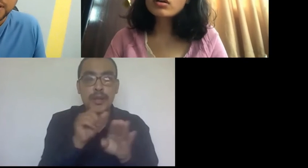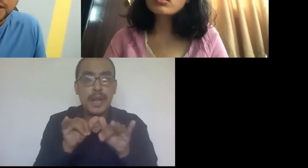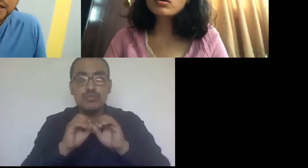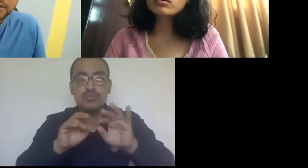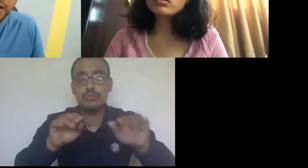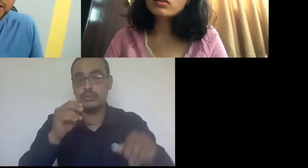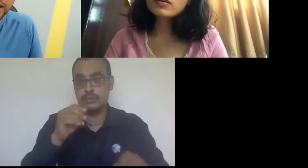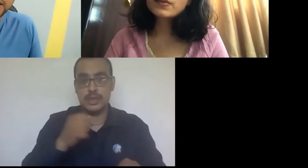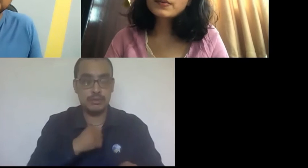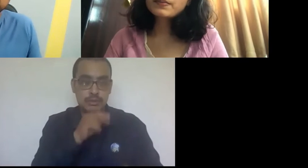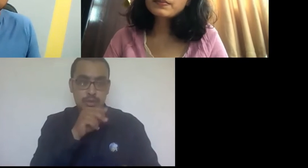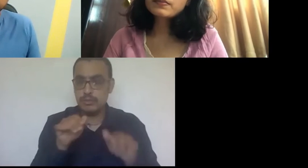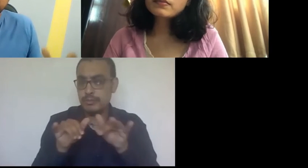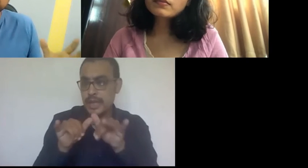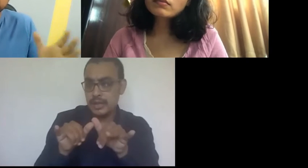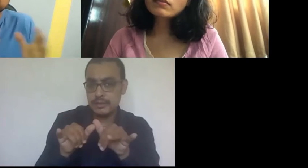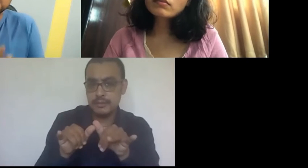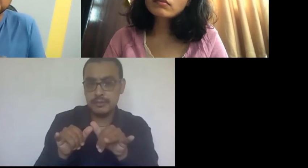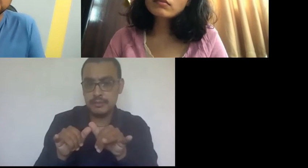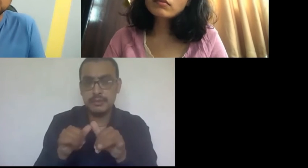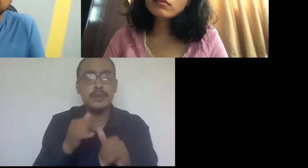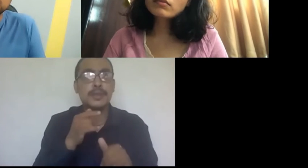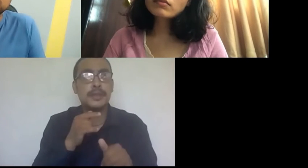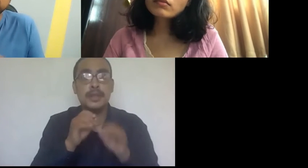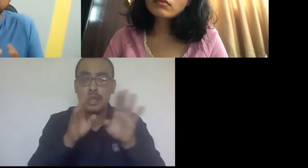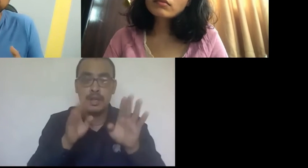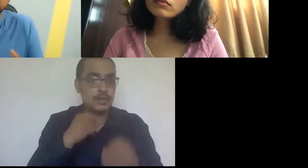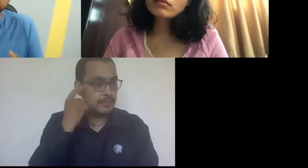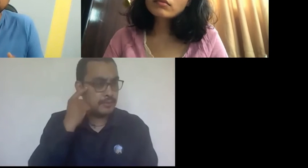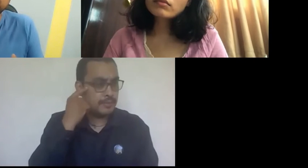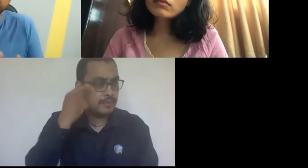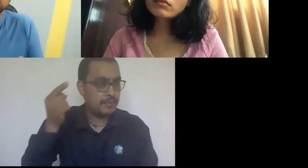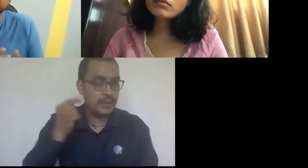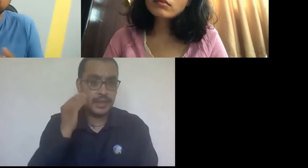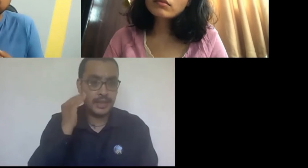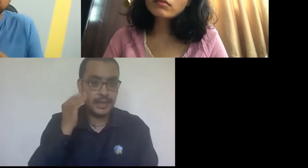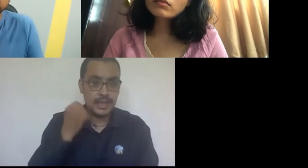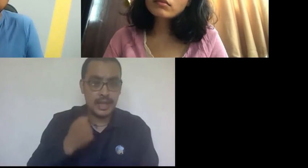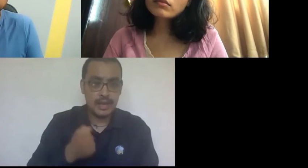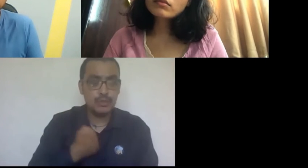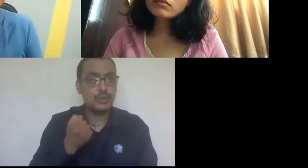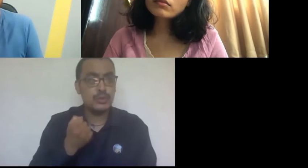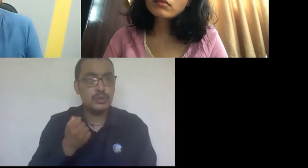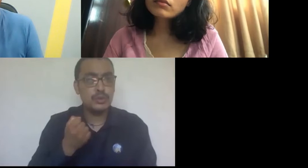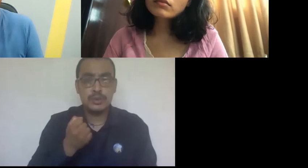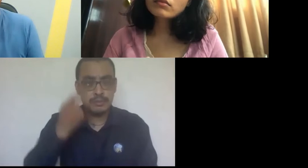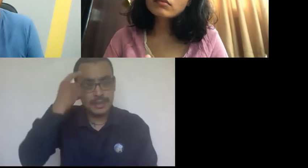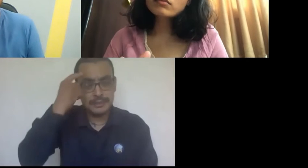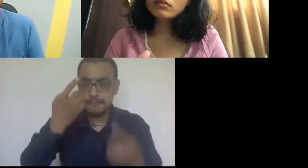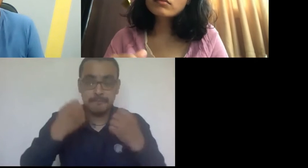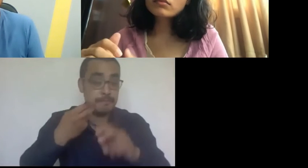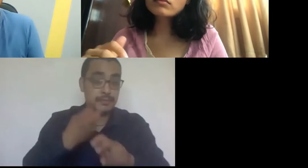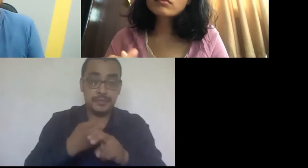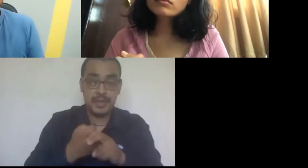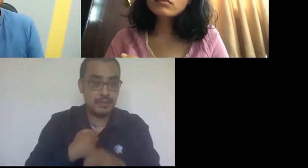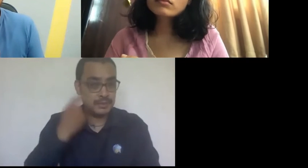कि. त्यो गर्दाखेरि म इमेजिन गर्न सक्छु कि त्यो लेडिजलाई एक त आफू अब्युज भएको कुराले गर्दाखेरि मानसिकमा रूपमा चाहिँ अलिकति